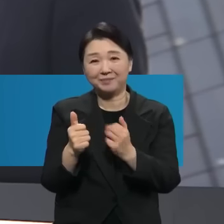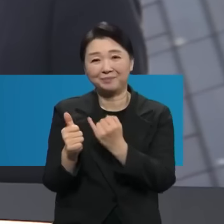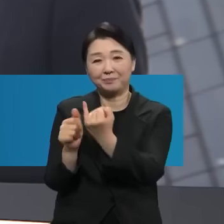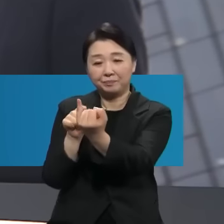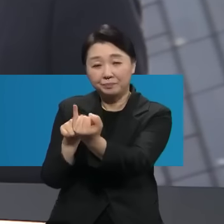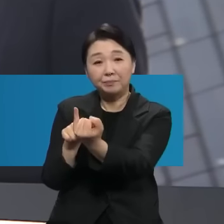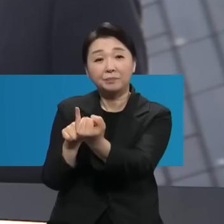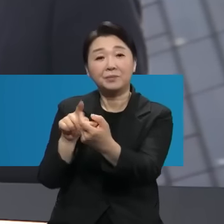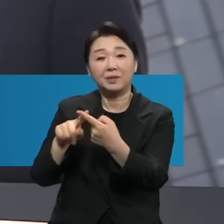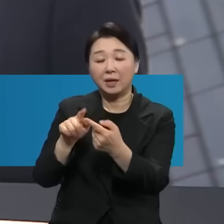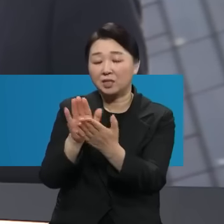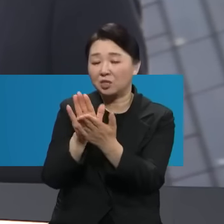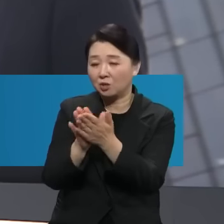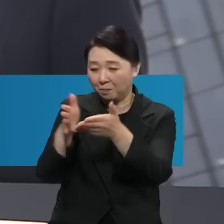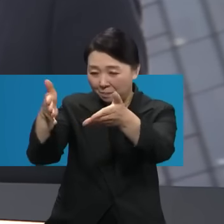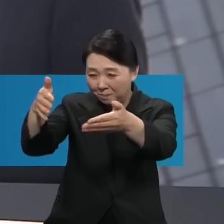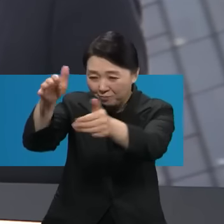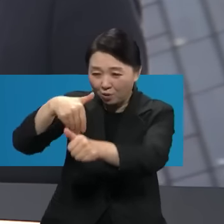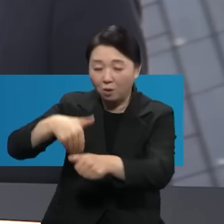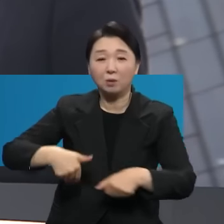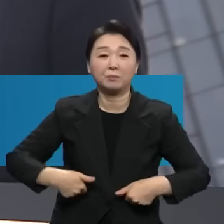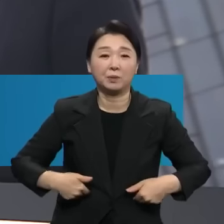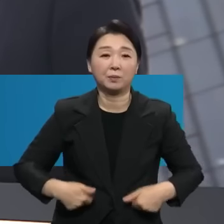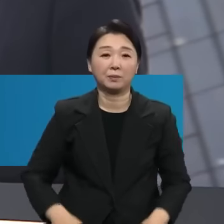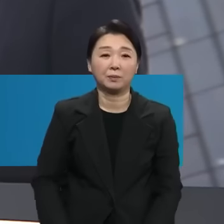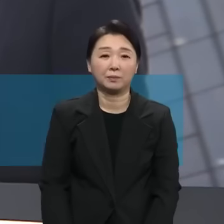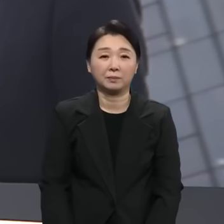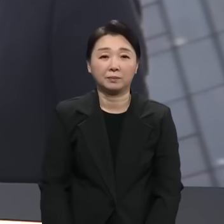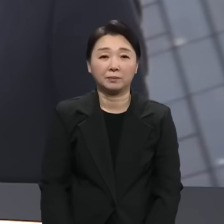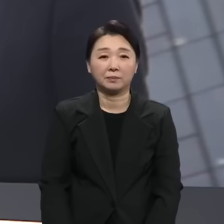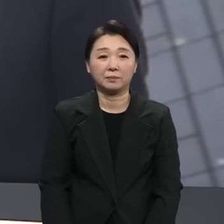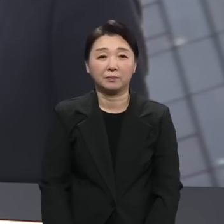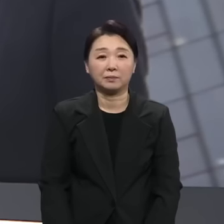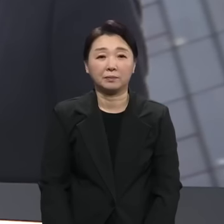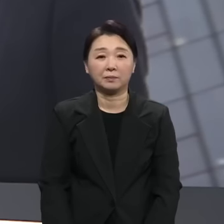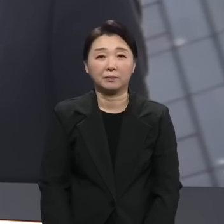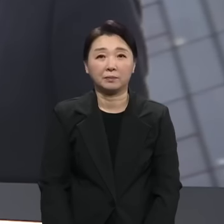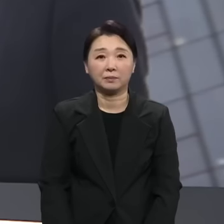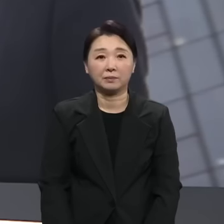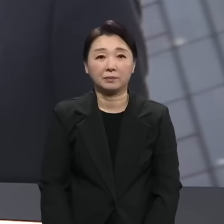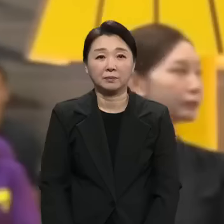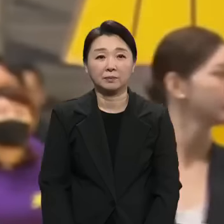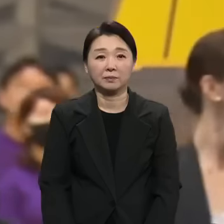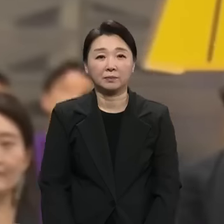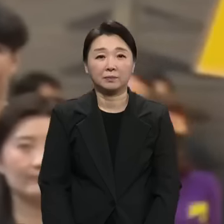여사에 대한 직접 조사가 필요하다고 판단한 걸로 보입니다. 연지환 기자의 단독 보도입니다.